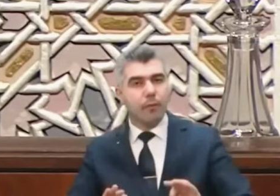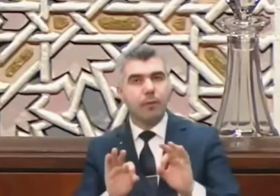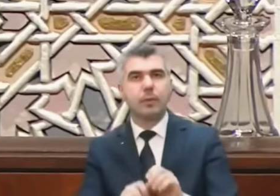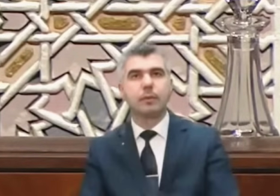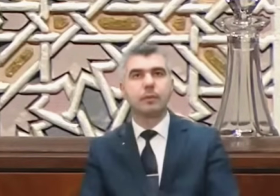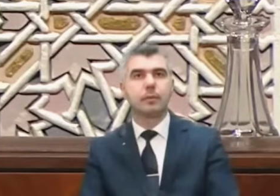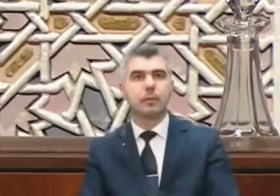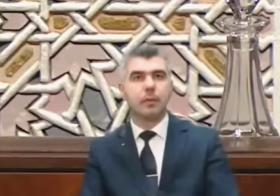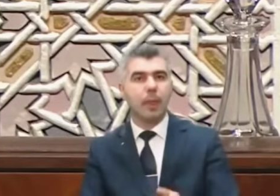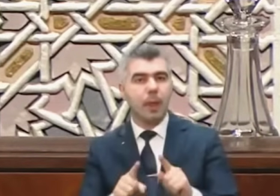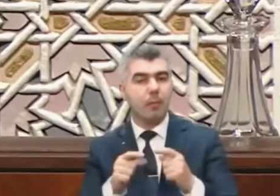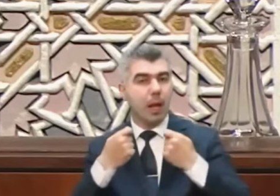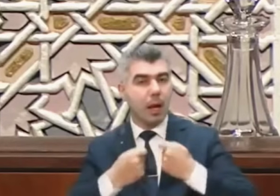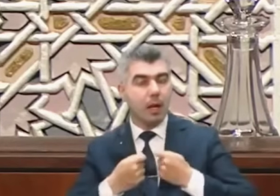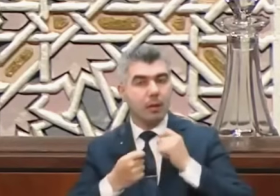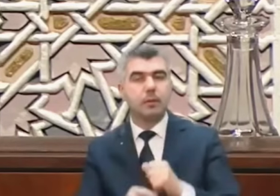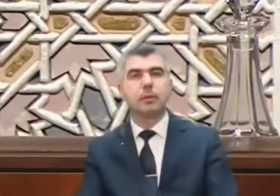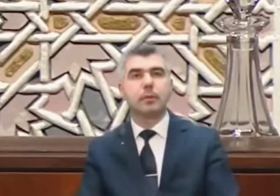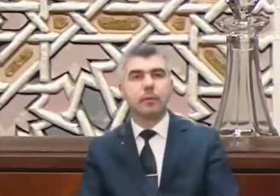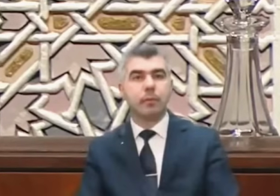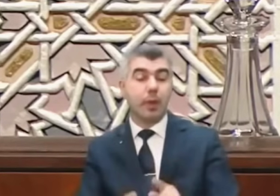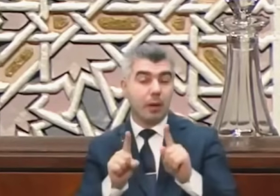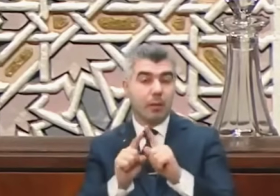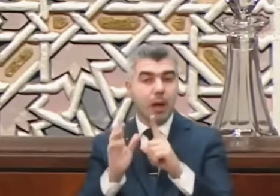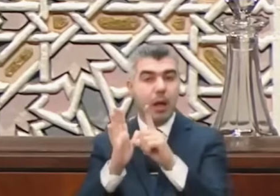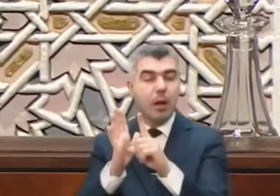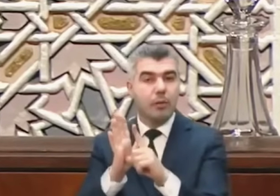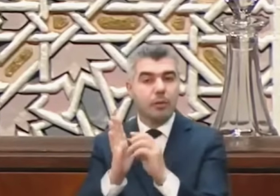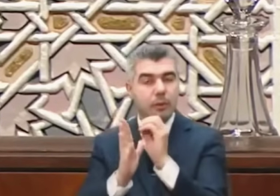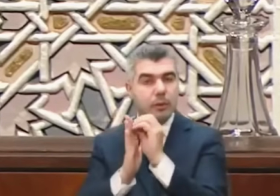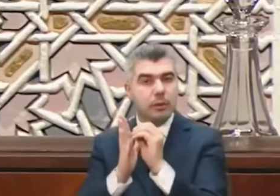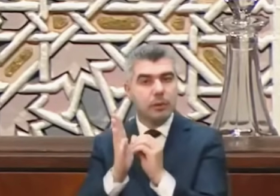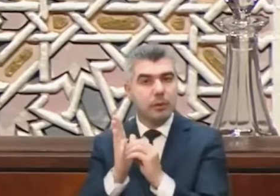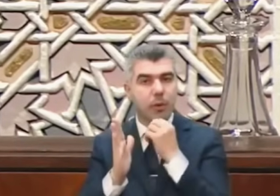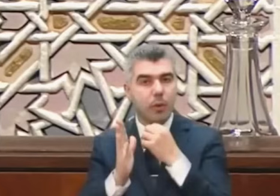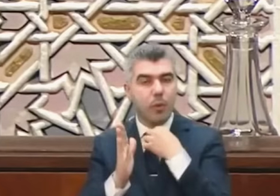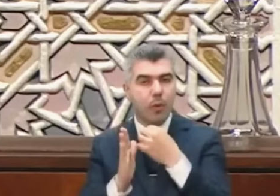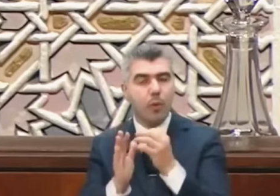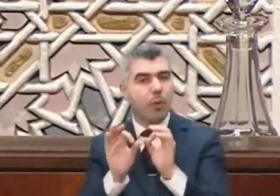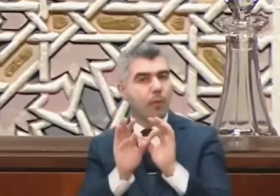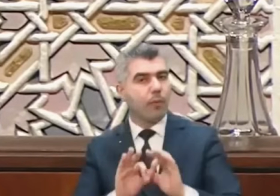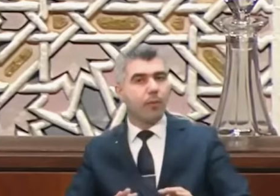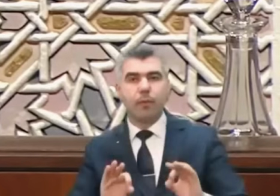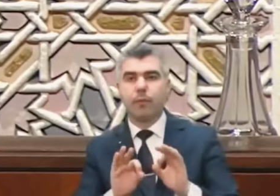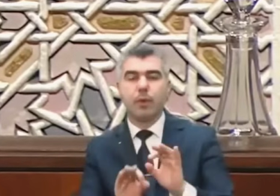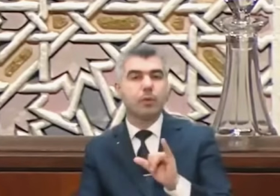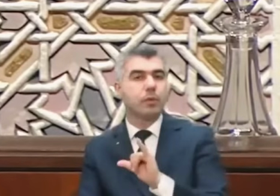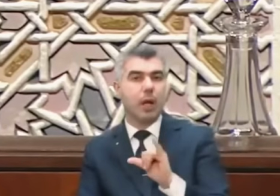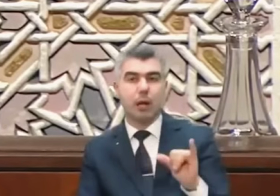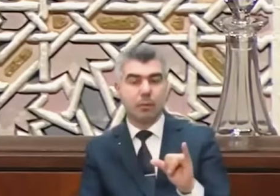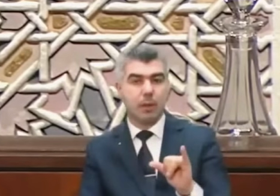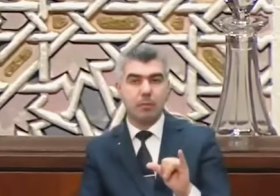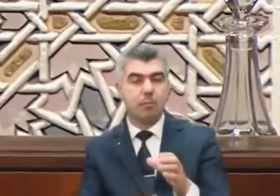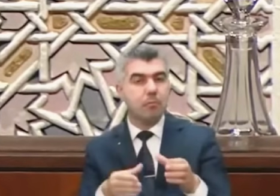ما كيرضخش لهذا. لا بعدا اول النظام الداخلي ما عندكش الحق توجه لا ليا ولا ولا ولا ولا, ولا, ولا لشي زميل